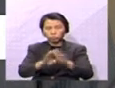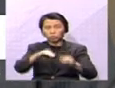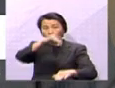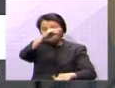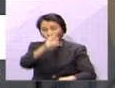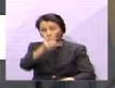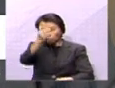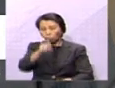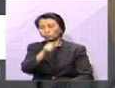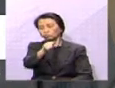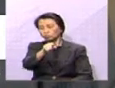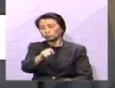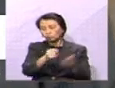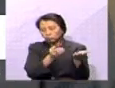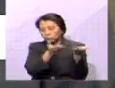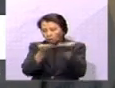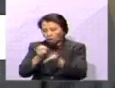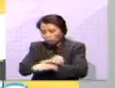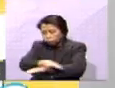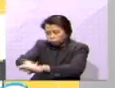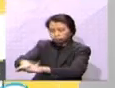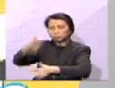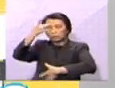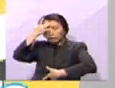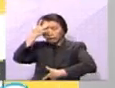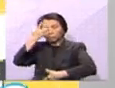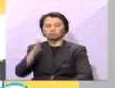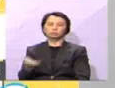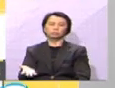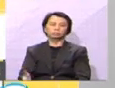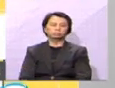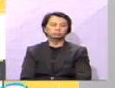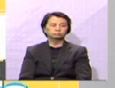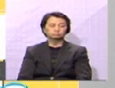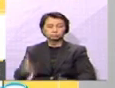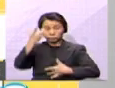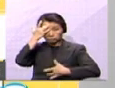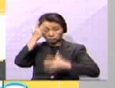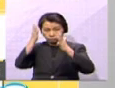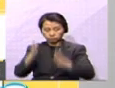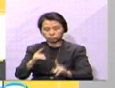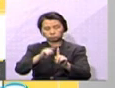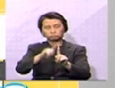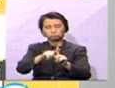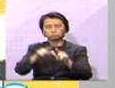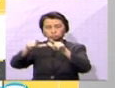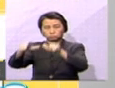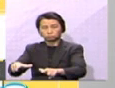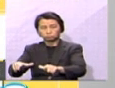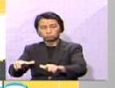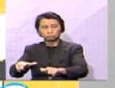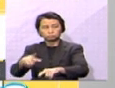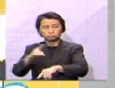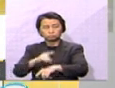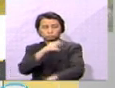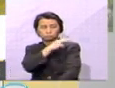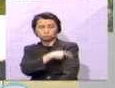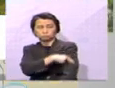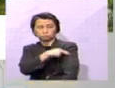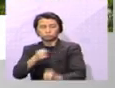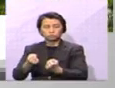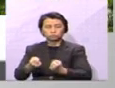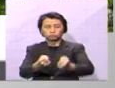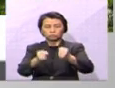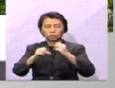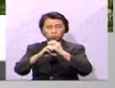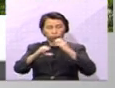dikesan sebagai satu karier untuk mkovi pesakit berkenaan kini ditempatkan di W isolasi Hospital Sungai Buloh